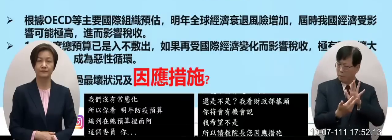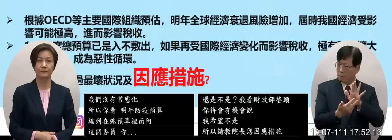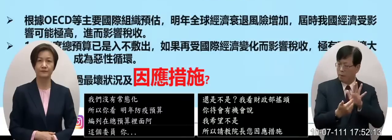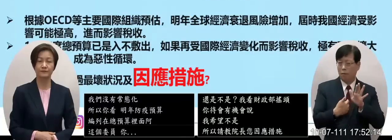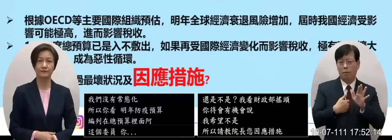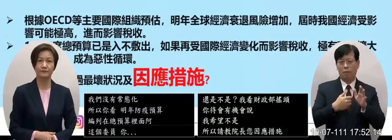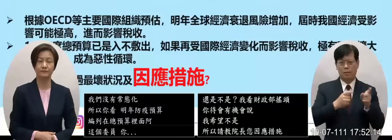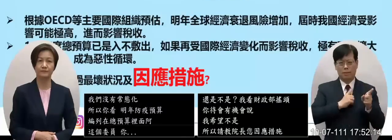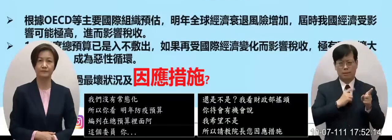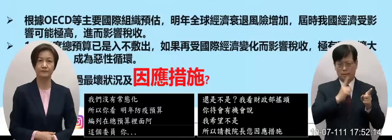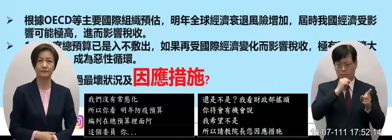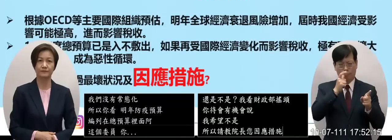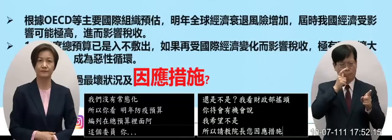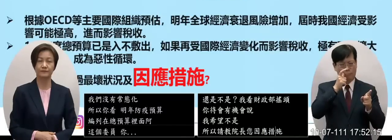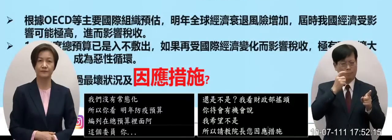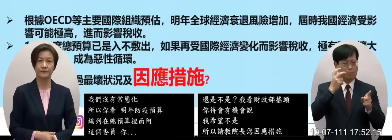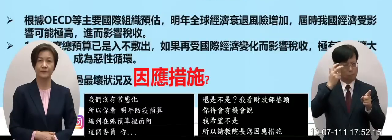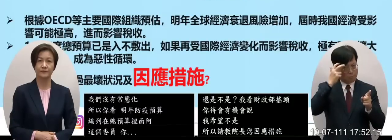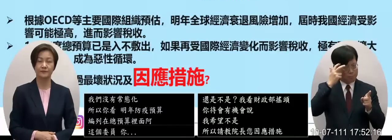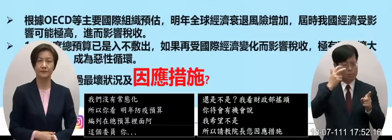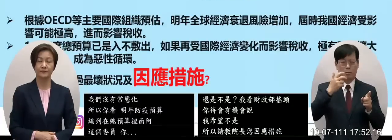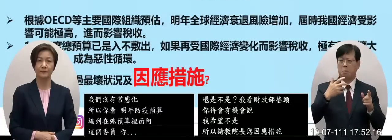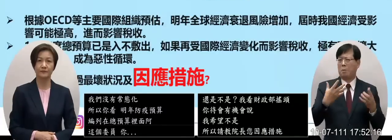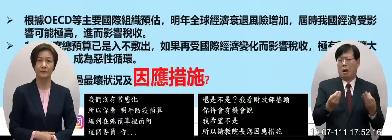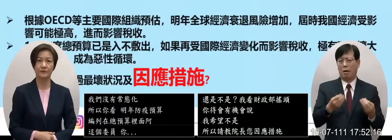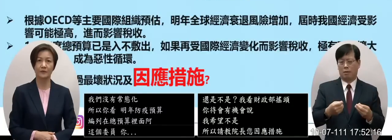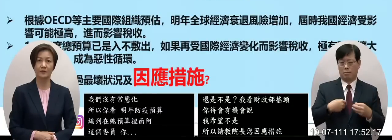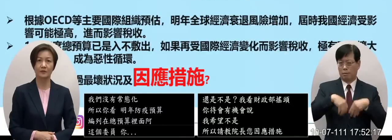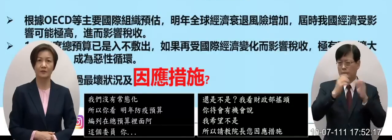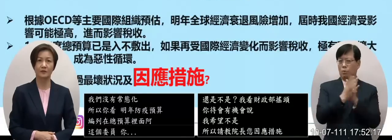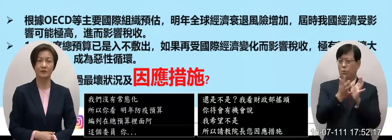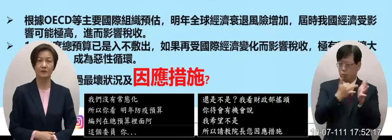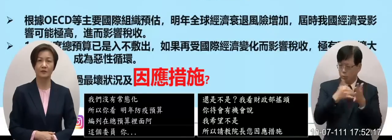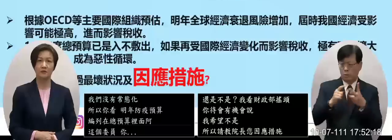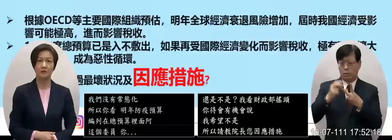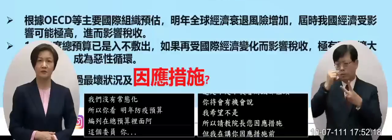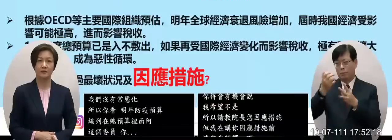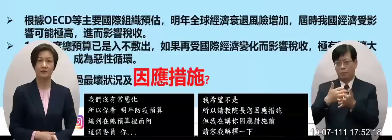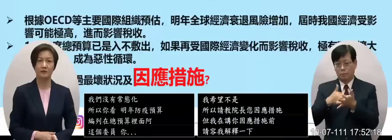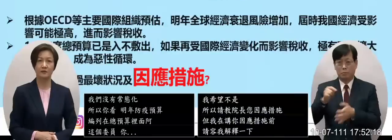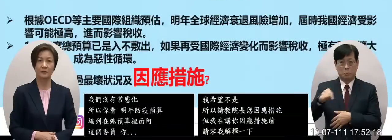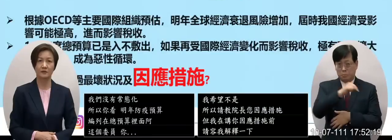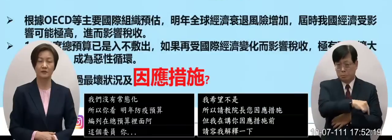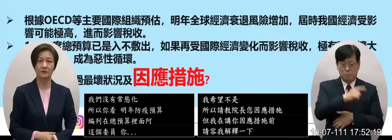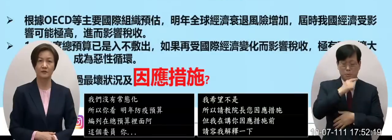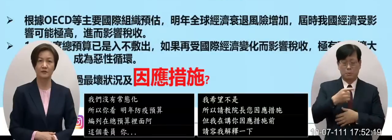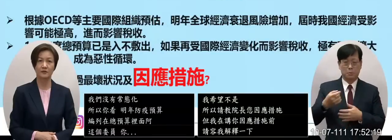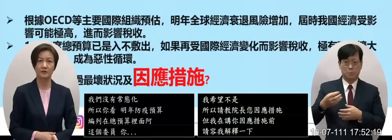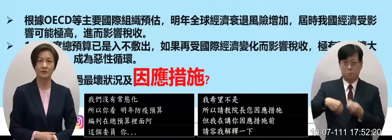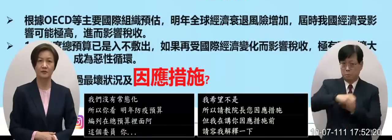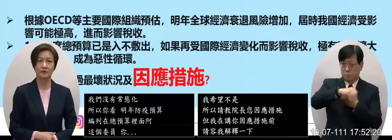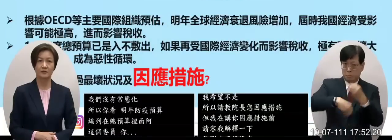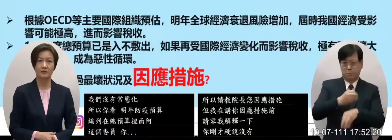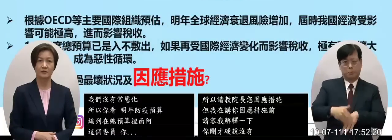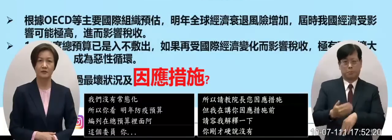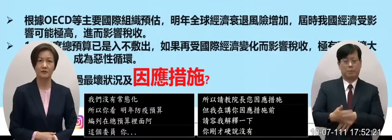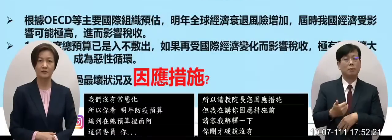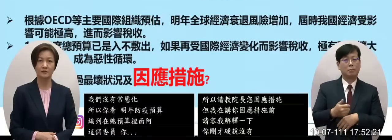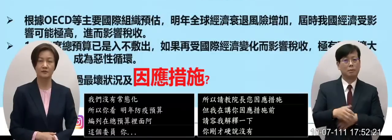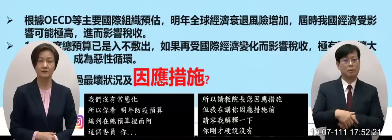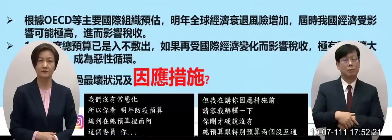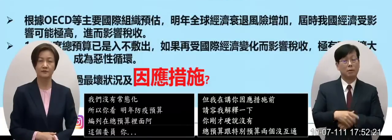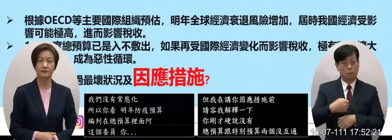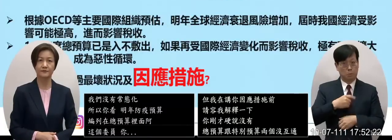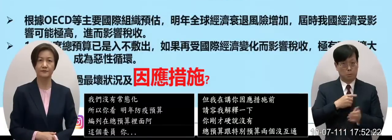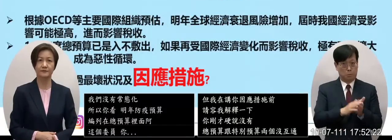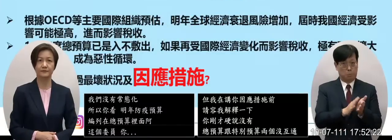刚才硬说啊，你刚刚硬说没有。总预算跟特别预算两个没有互通，我刚才听到你是这样讲，所